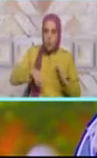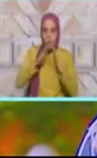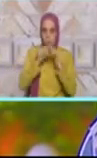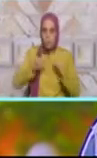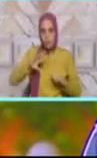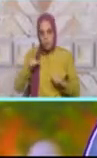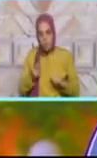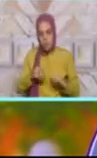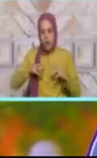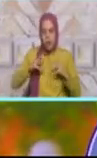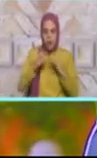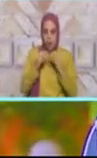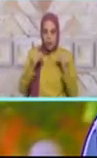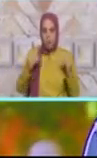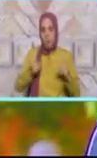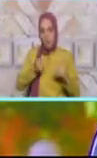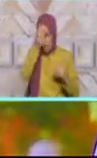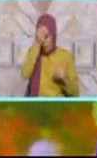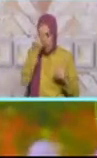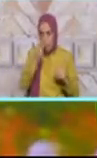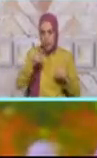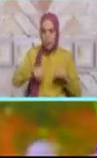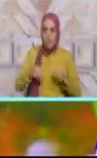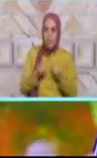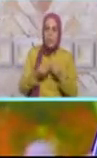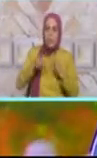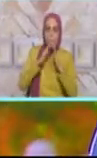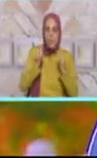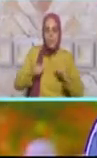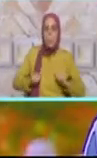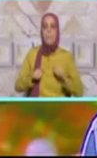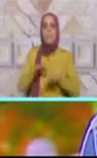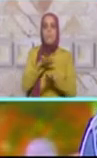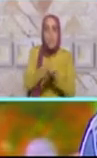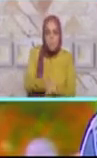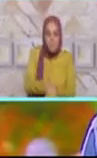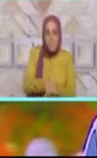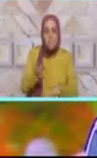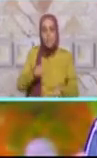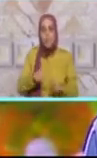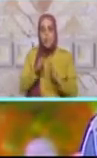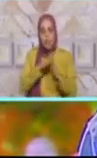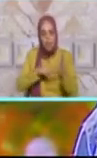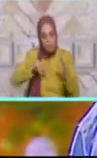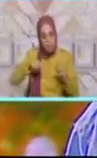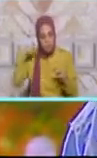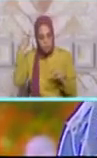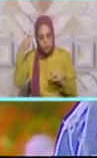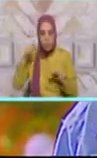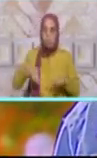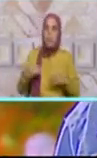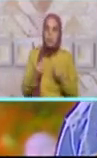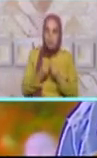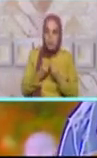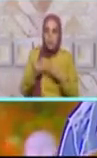معظمها اكثر من 2000 كيلو في مسطح مصر بتشمل هذه الرملاء السوداء وما فيها من فايدة عظيمة هتدر